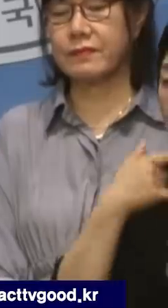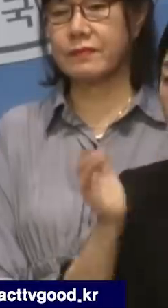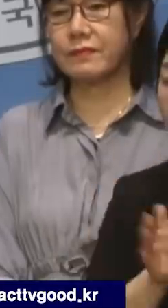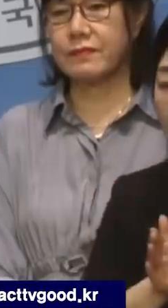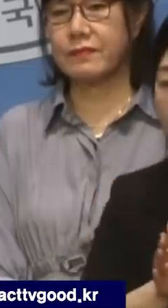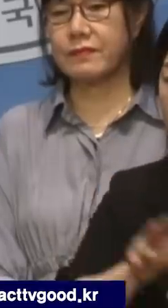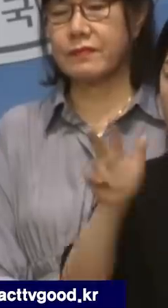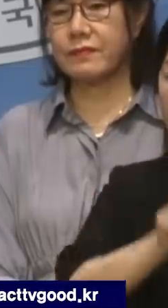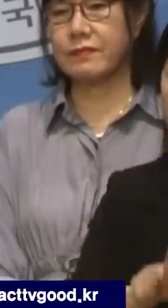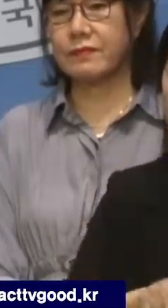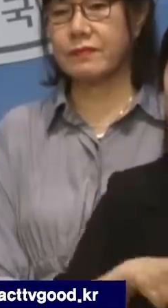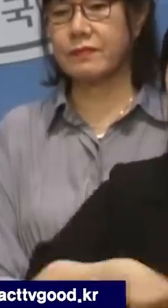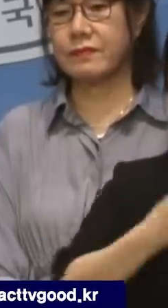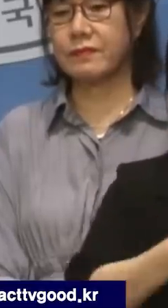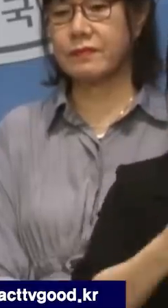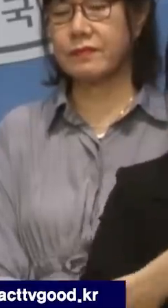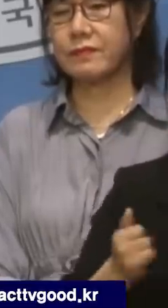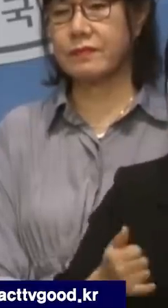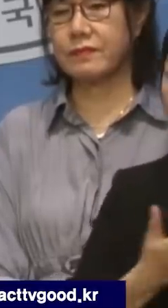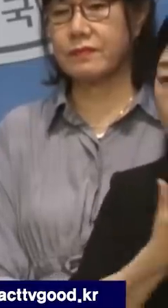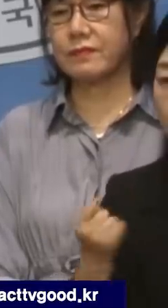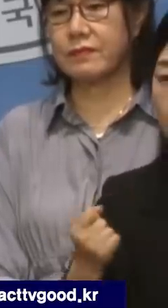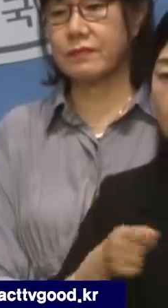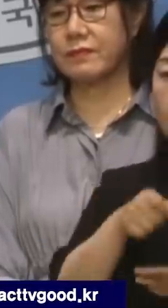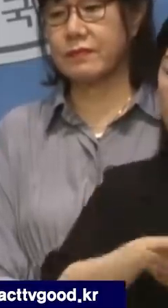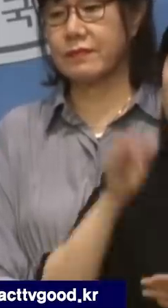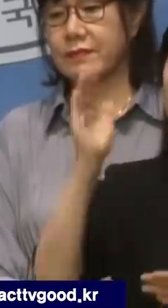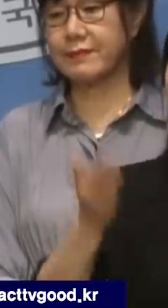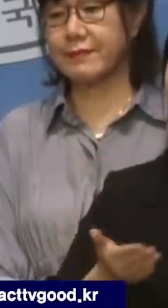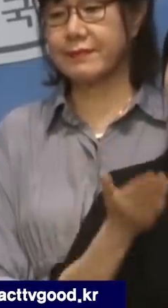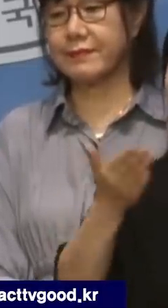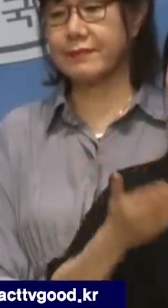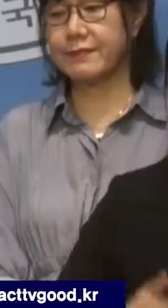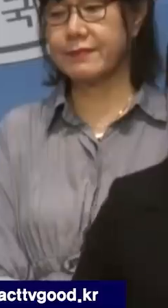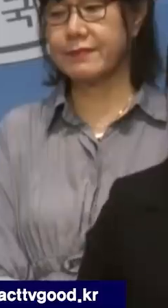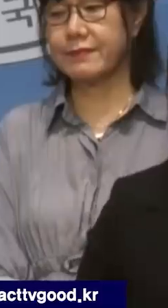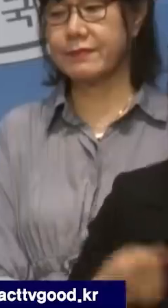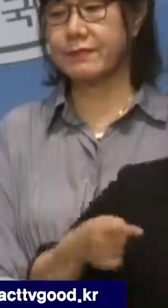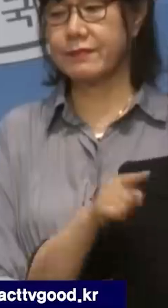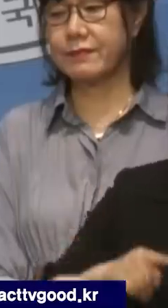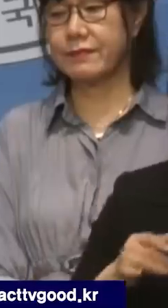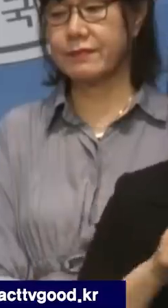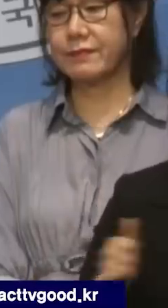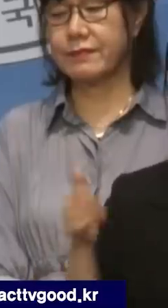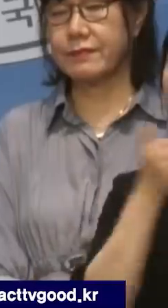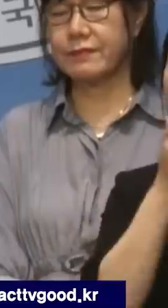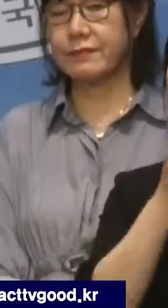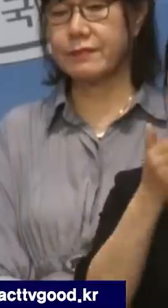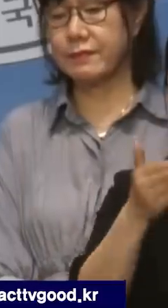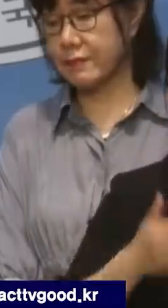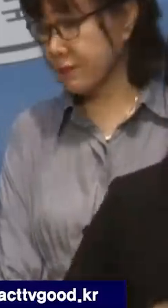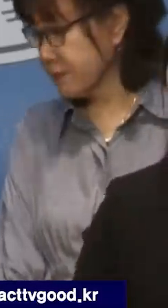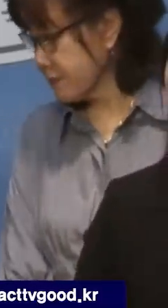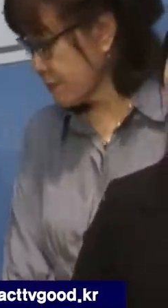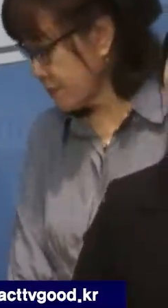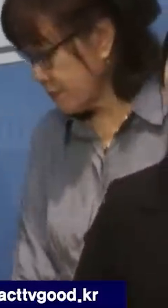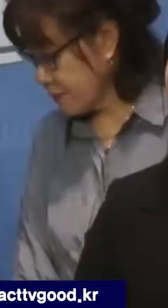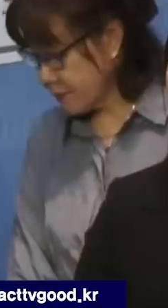전국소상공인위원회에서 많은 분들과 함께 기자회견을 준비했습니다. 참석하신 분들을 소개해드리도록 하겠습니다.